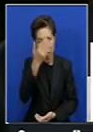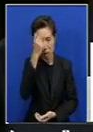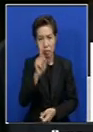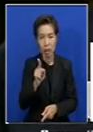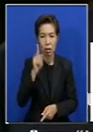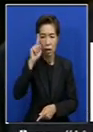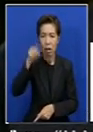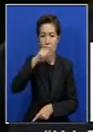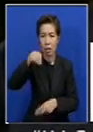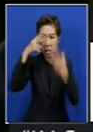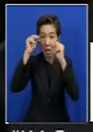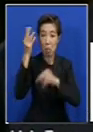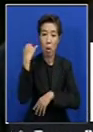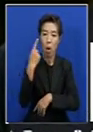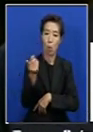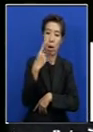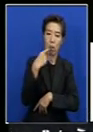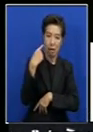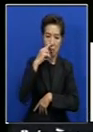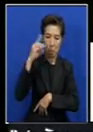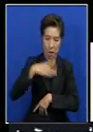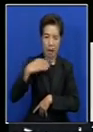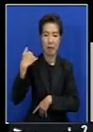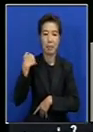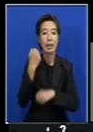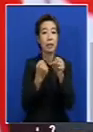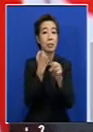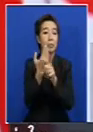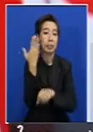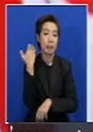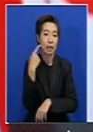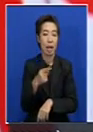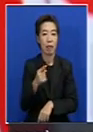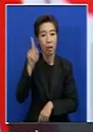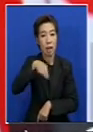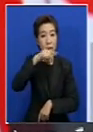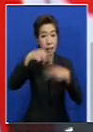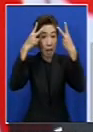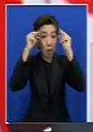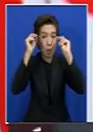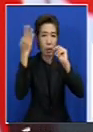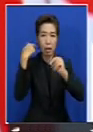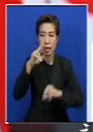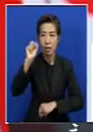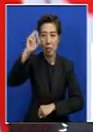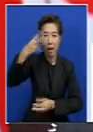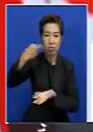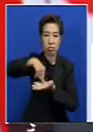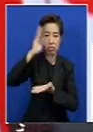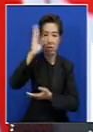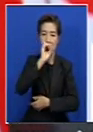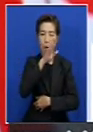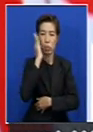ที่นายคาเมรอนเคยวิจารณ์เขาอย่างรุนแรงเมื่อปีที่ผ่านมานายคาเมรอนเคยกล่าวในรัฐสภาอังกฤษว่าน